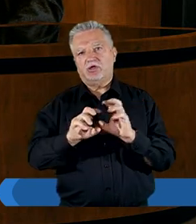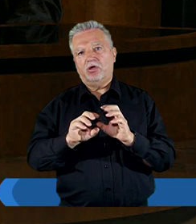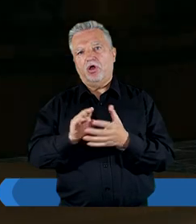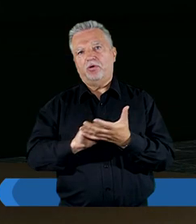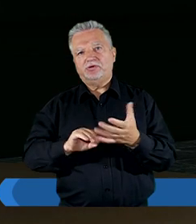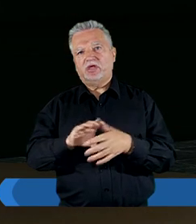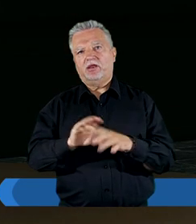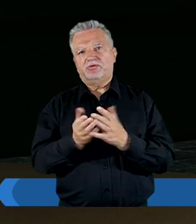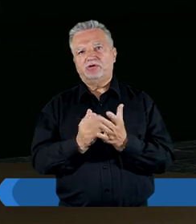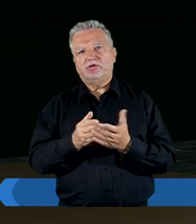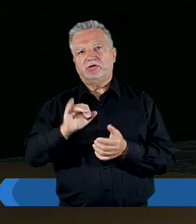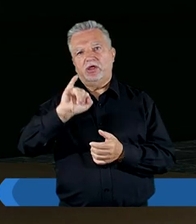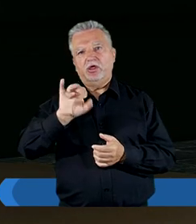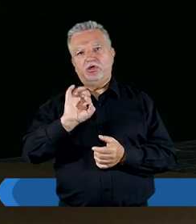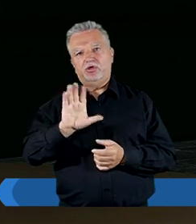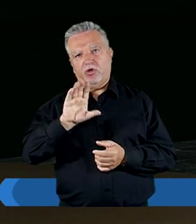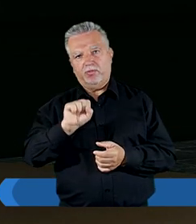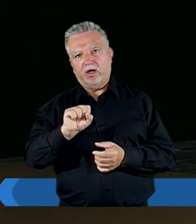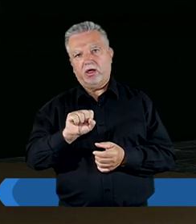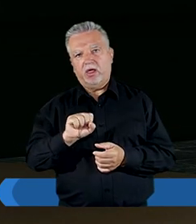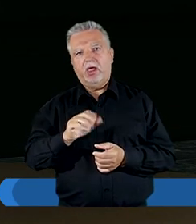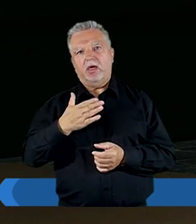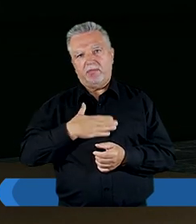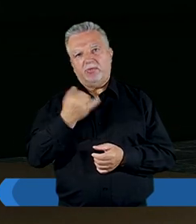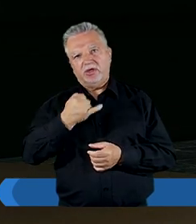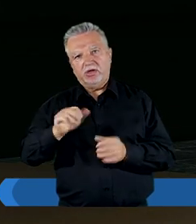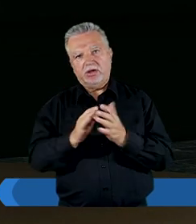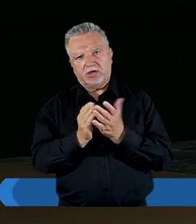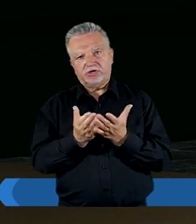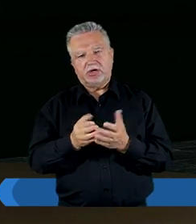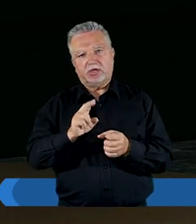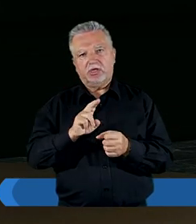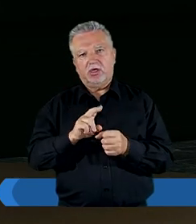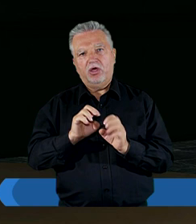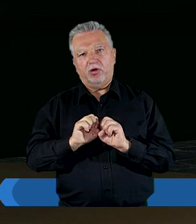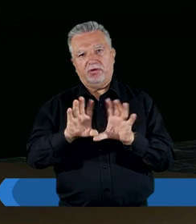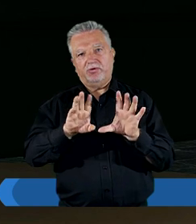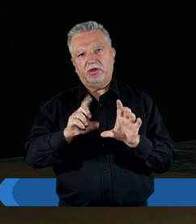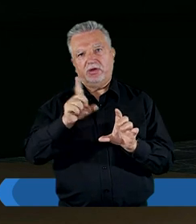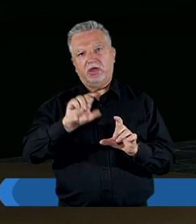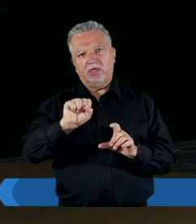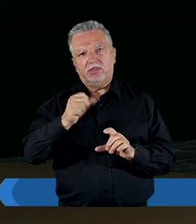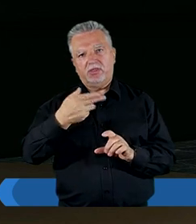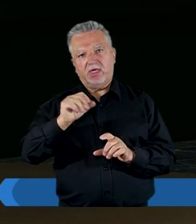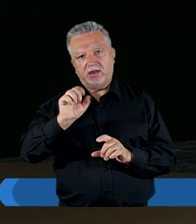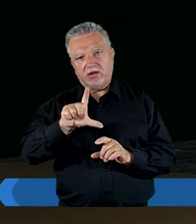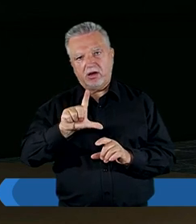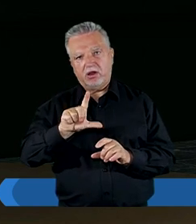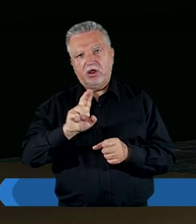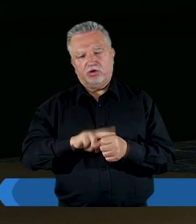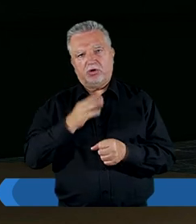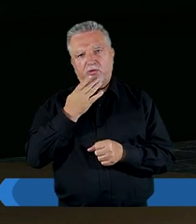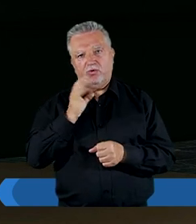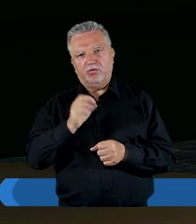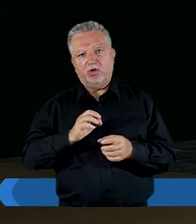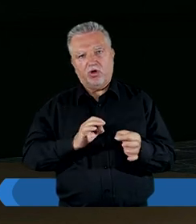Hioba. Mamy księgi objawienia, Księga Daniela. Szczególnie Księga Objawienia, która mówi o całej historii